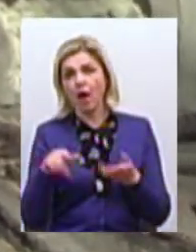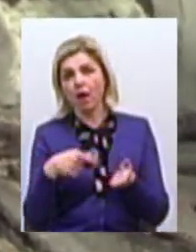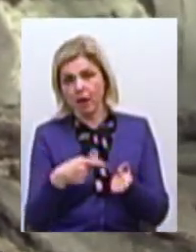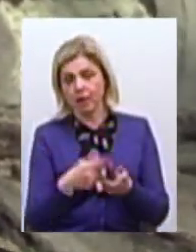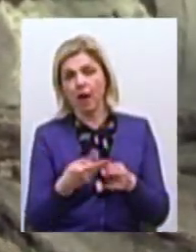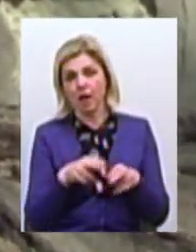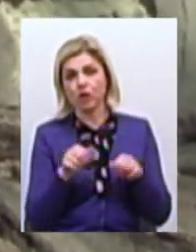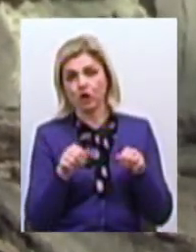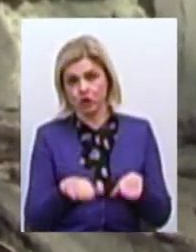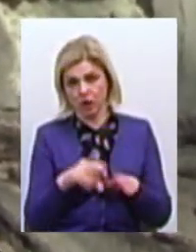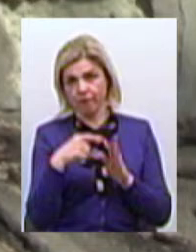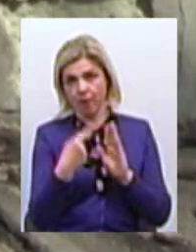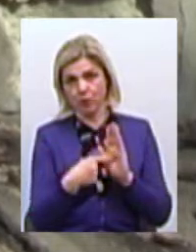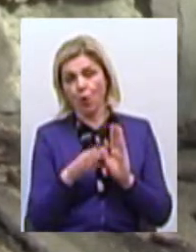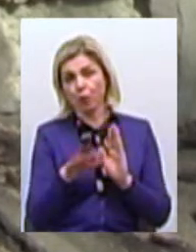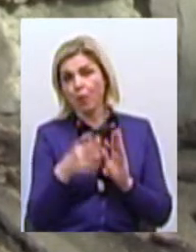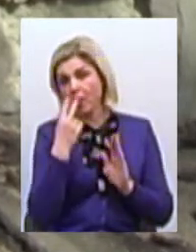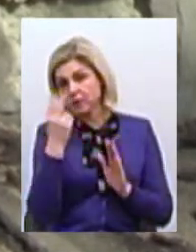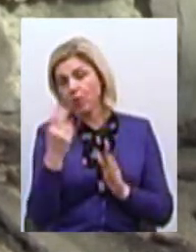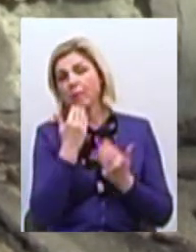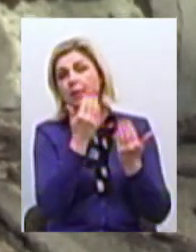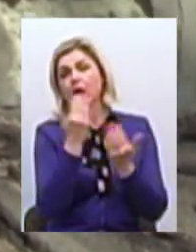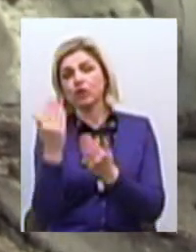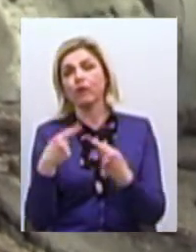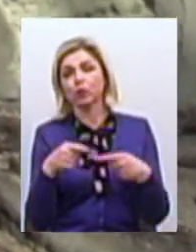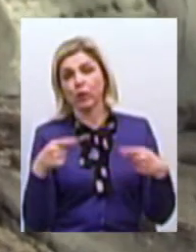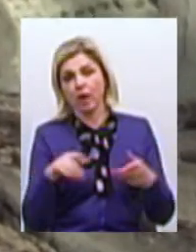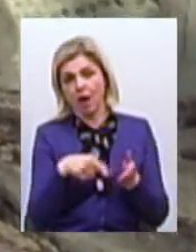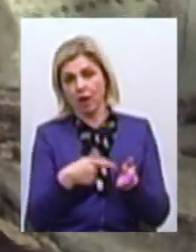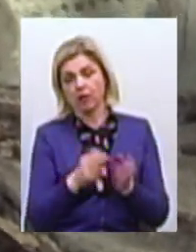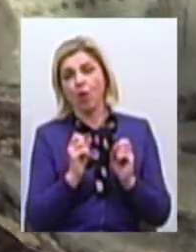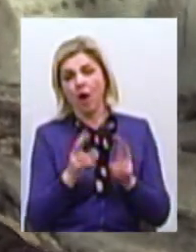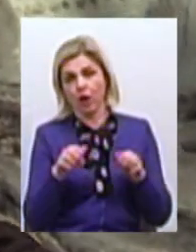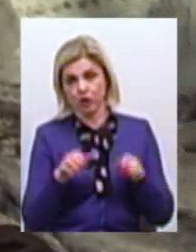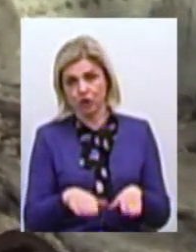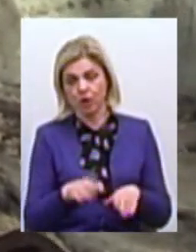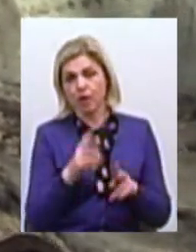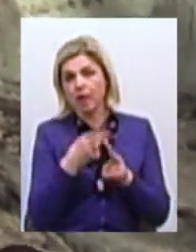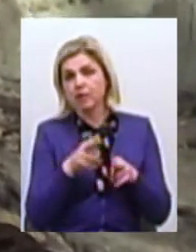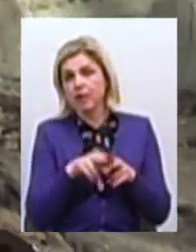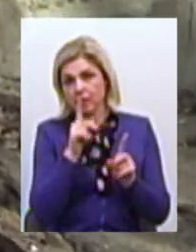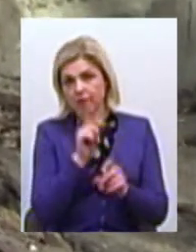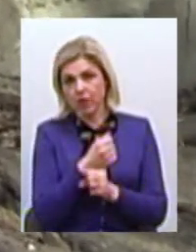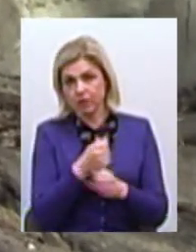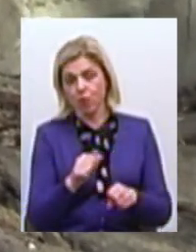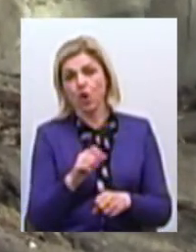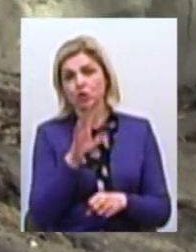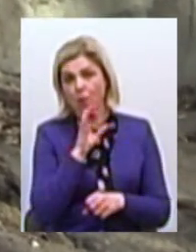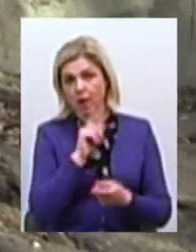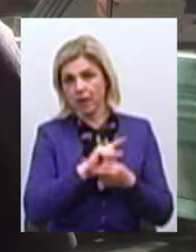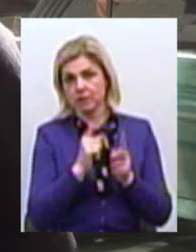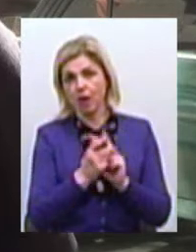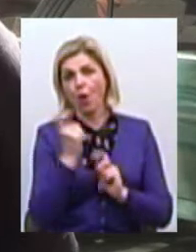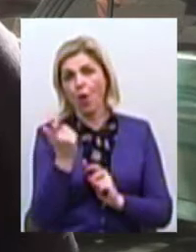этот вопрос. Пусть посмотрят, поспрашивают в других городах, как этот вопрос решать. Но это невозможно, чтобы собаки стали хозяевами в